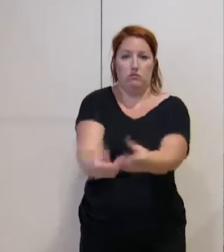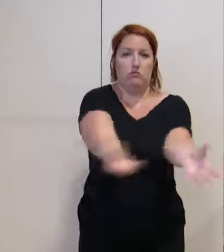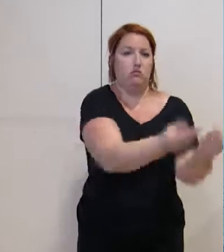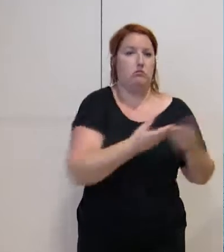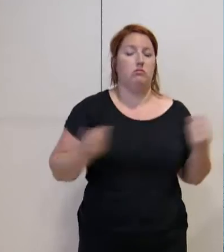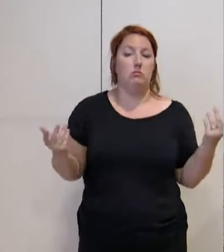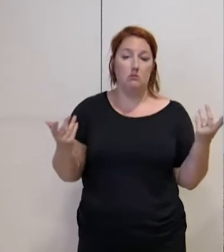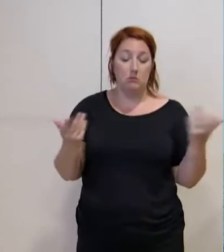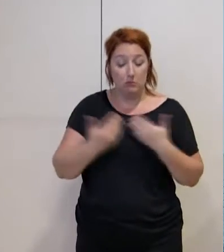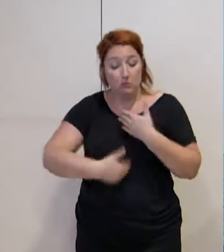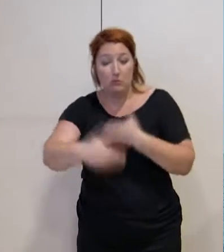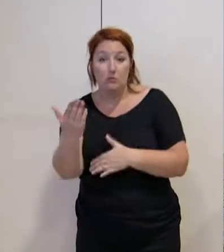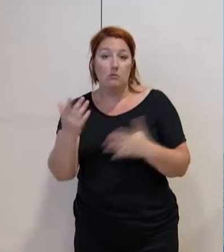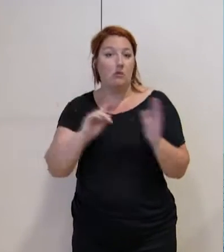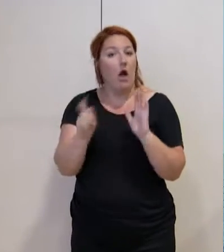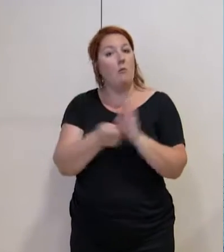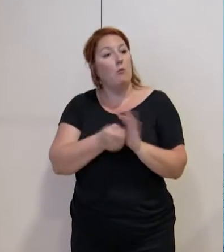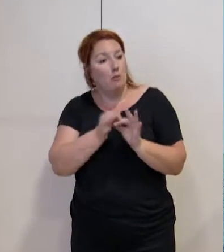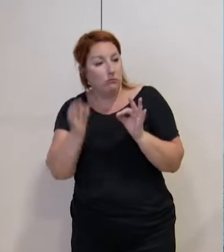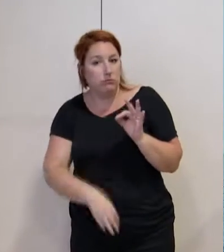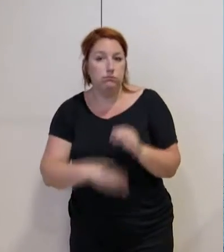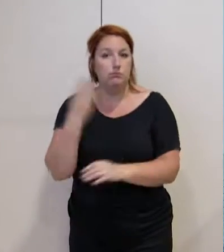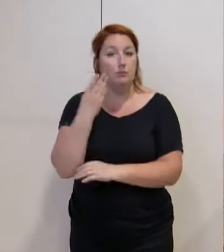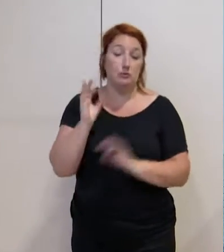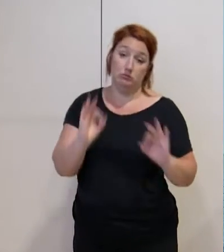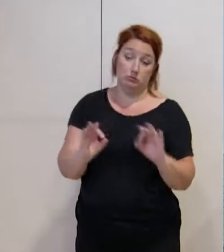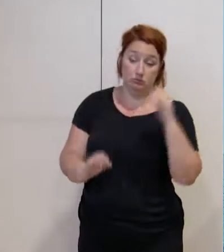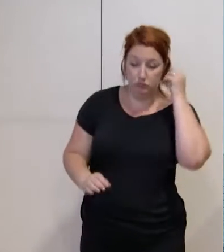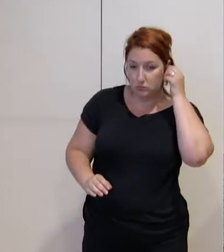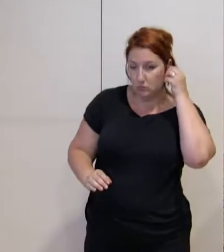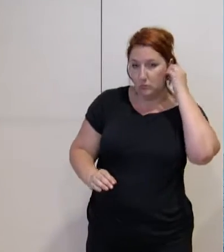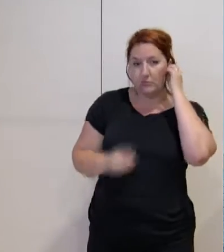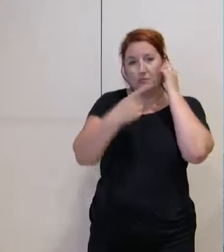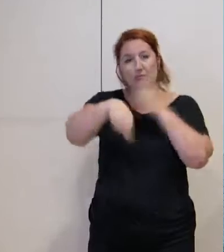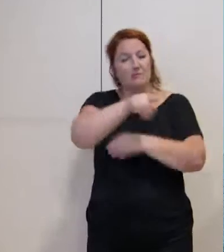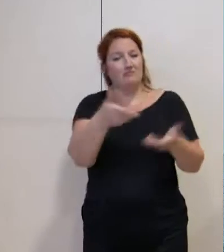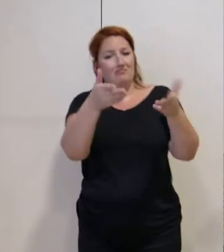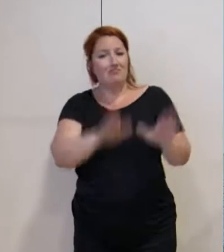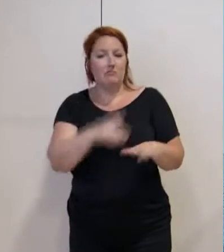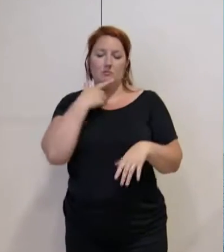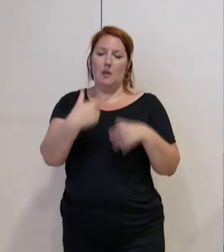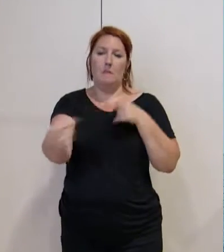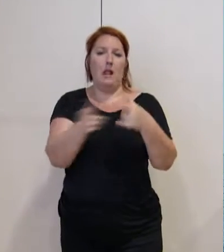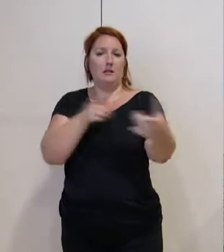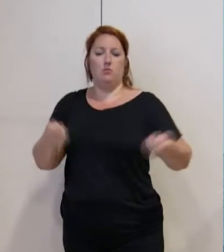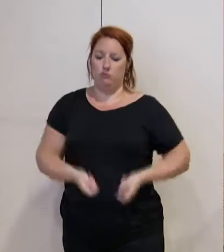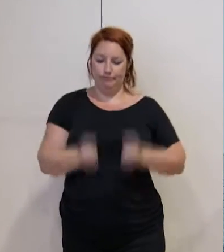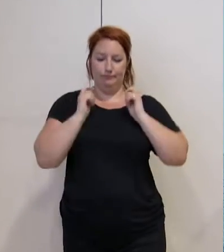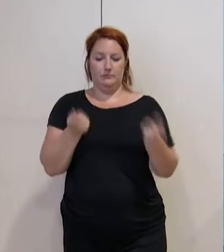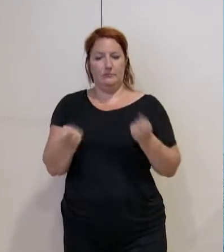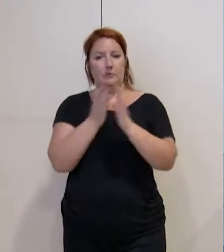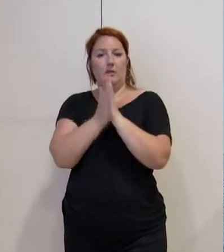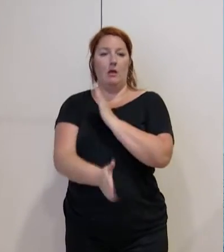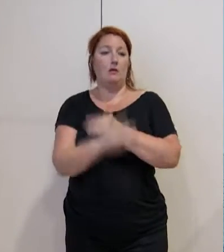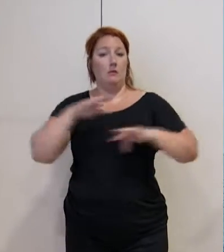Il faudra bien qu'à un moment donné, on ait un bilan à ce propos d'ailleurs. Vous avez décidé la reprise en gestion directe du Palais des Sports pour un coût que vous refusez